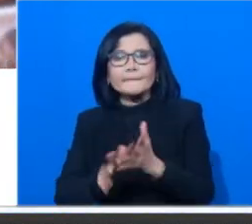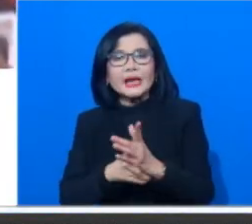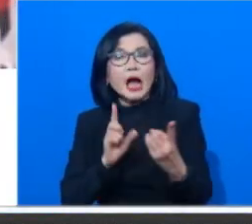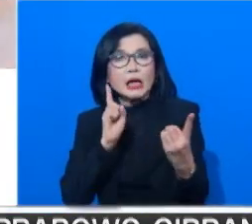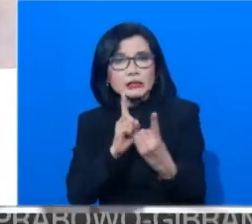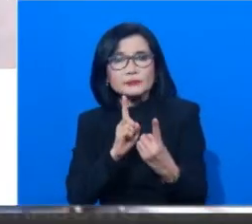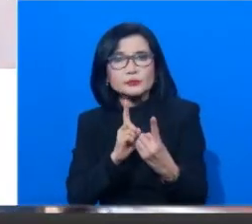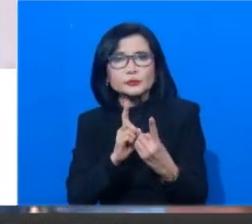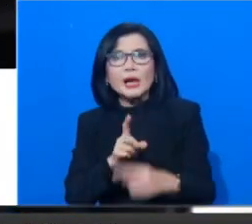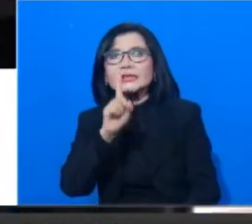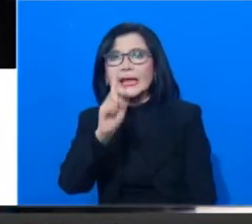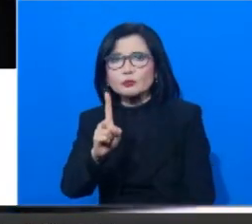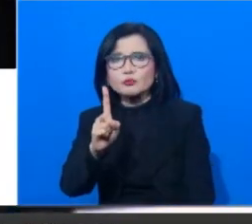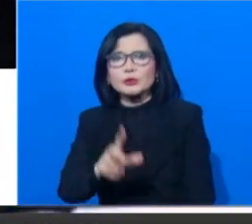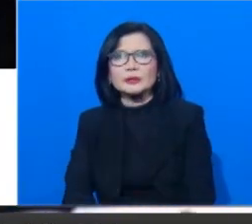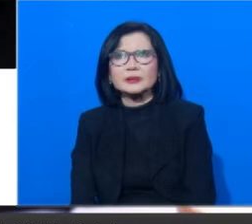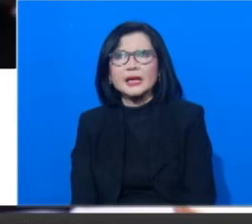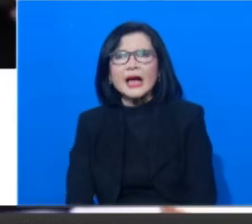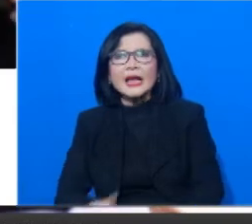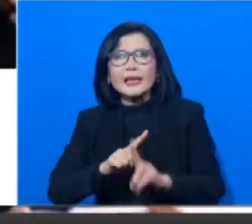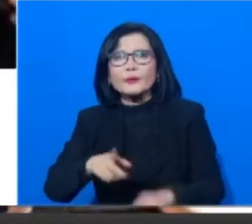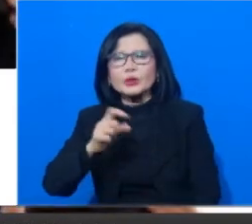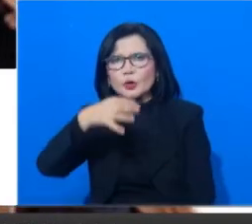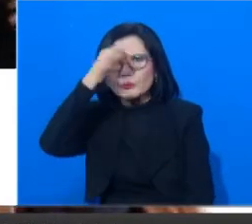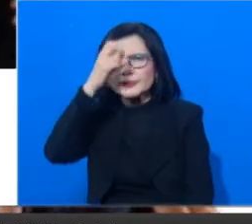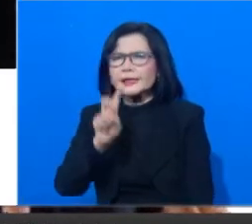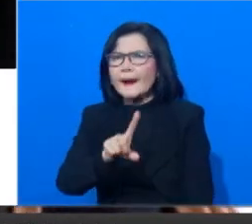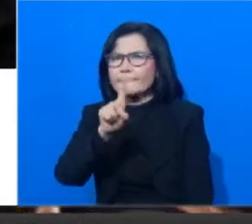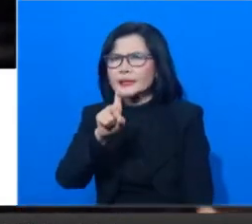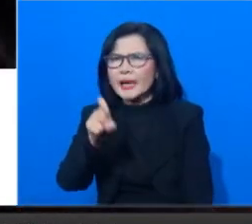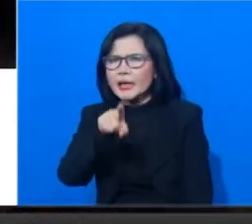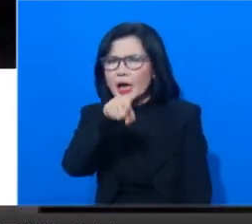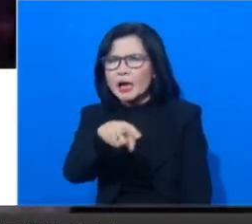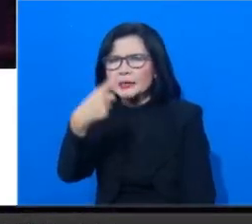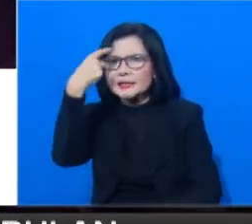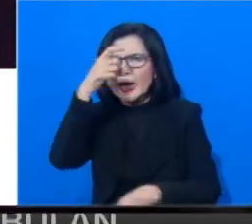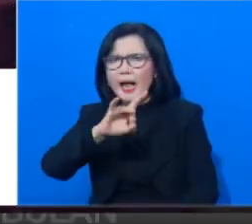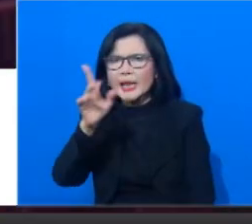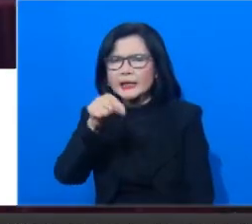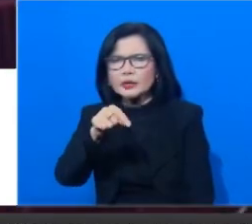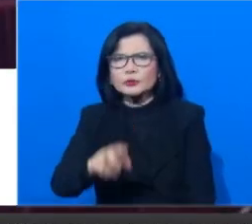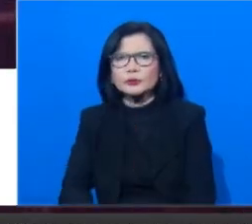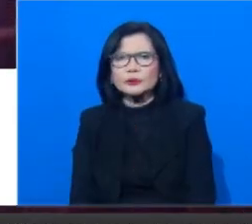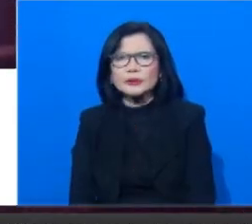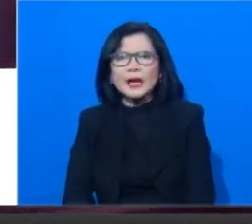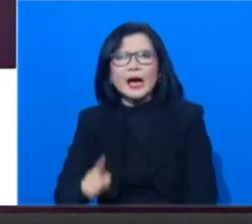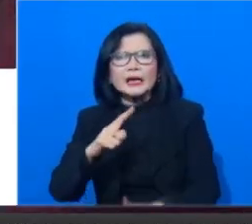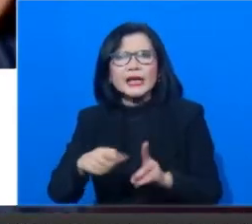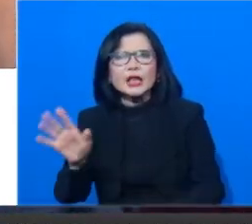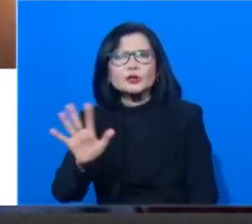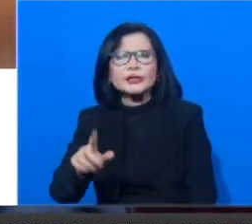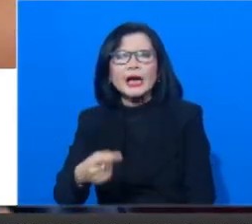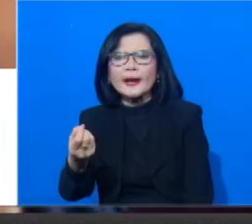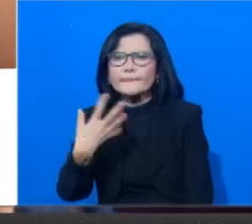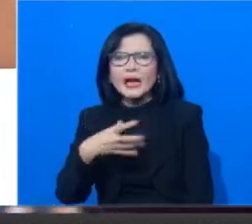di penyidik itu salah satu namun ketika pihak polisi menanyakan kepada si pihak tersangka itu bahwa kenal dia sama si saya dia menjawab tidak